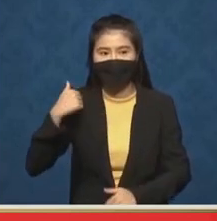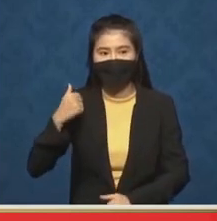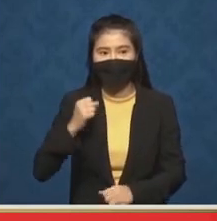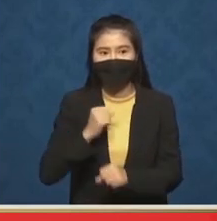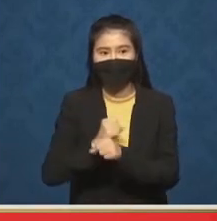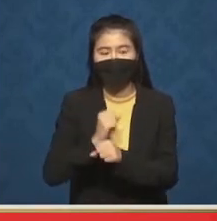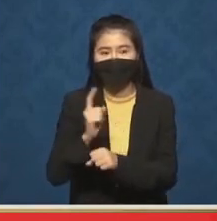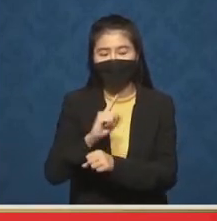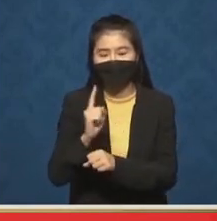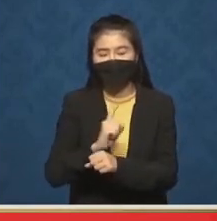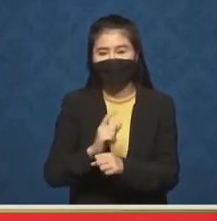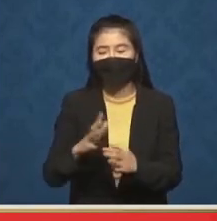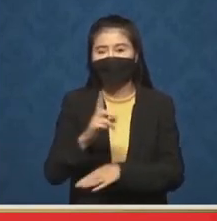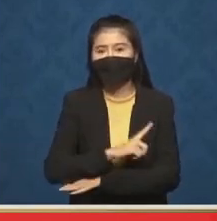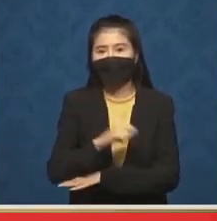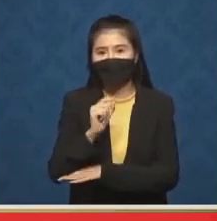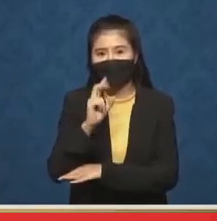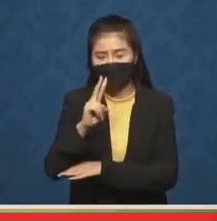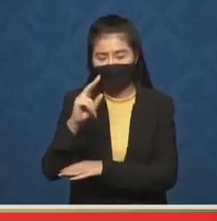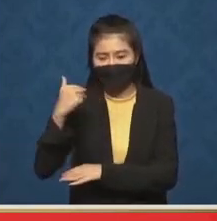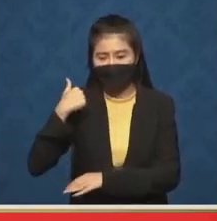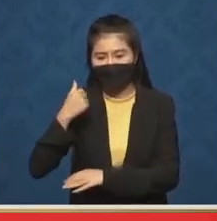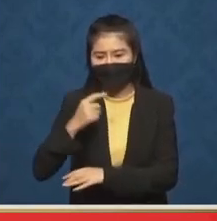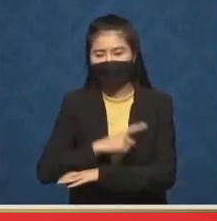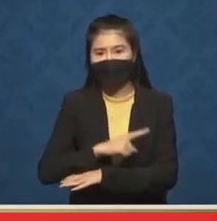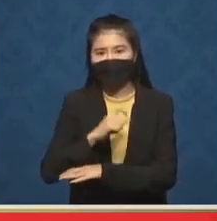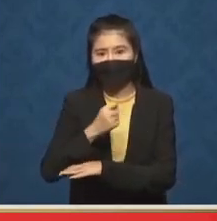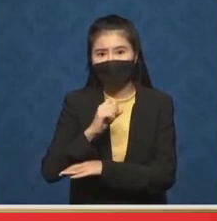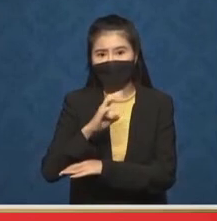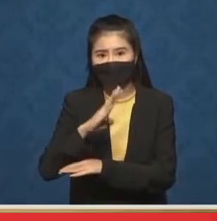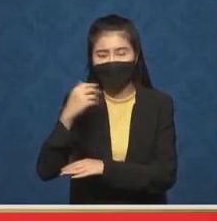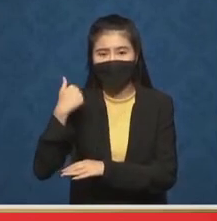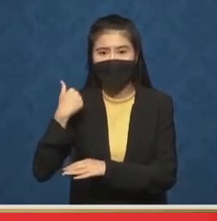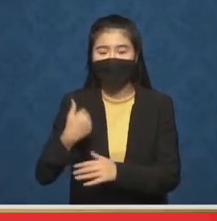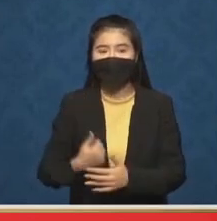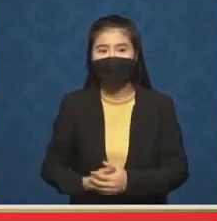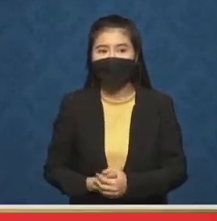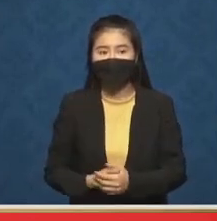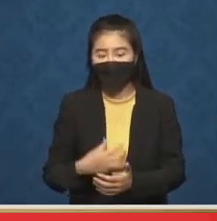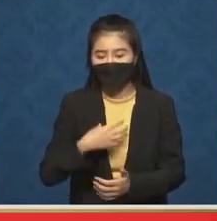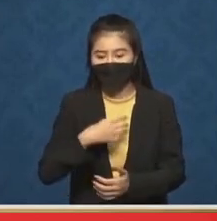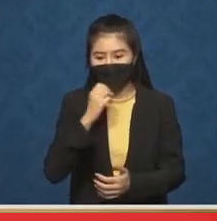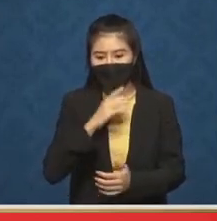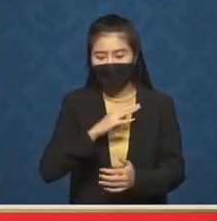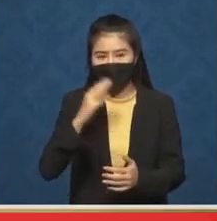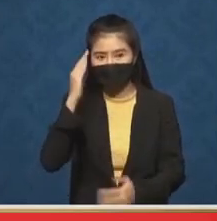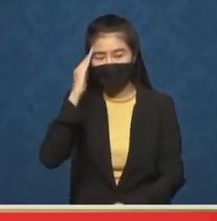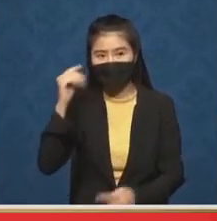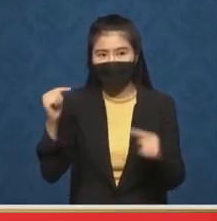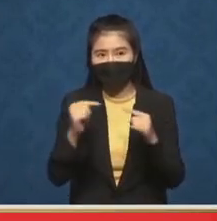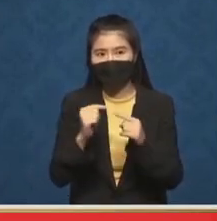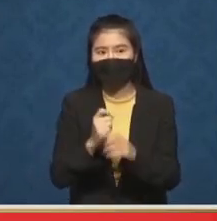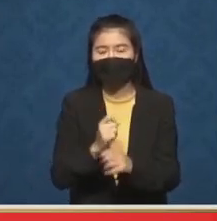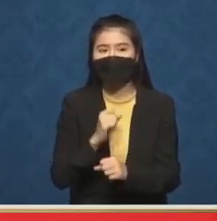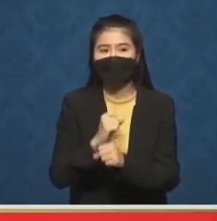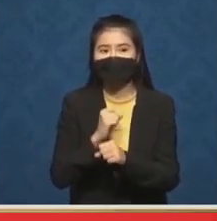ส่เห่านี้เราปดหนวทยิสอง แลเรากยพูดอยเมวทสิบส storingก็อยากจะเรีนไทานทราบาเราไม่ใช